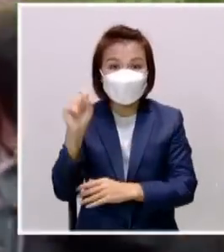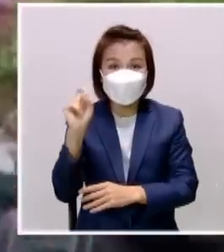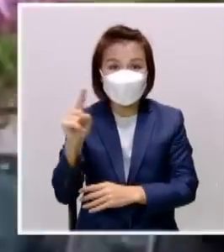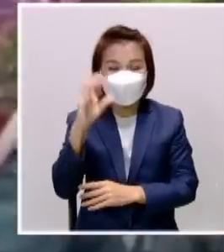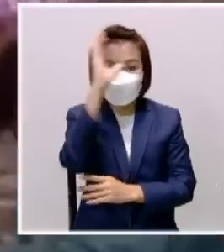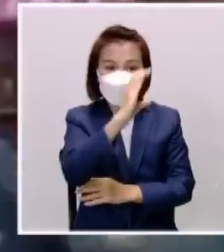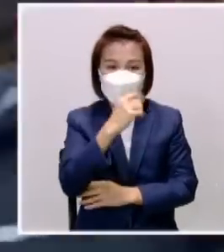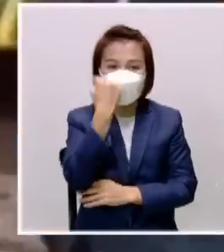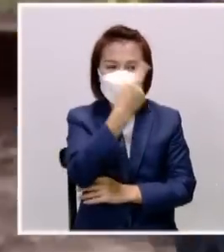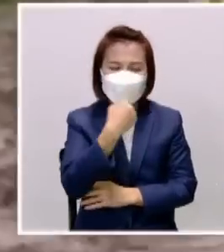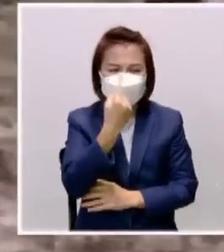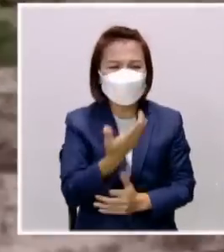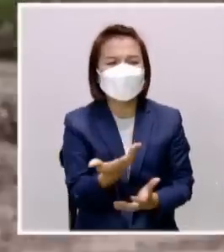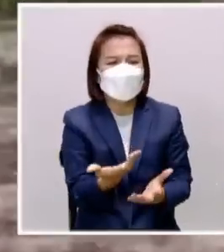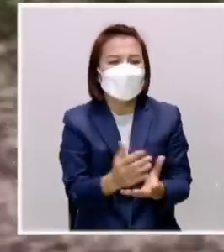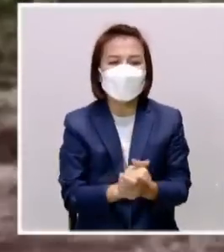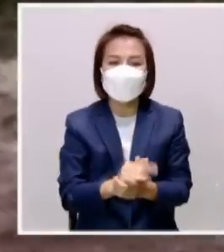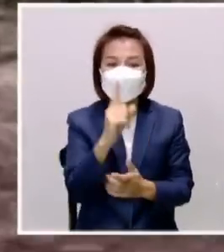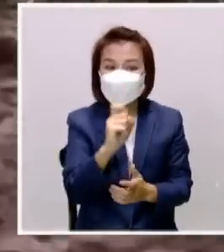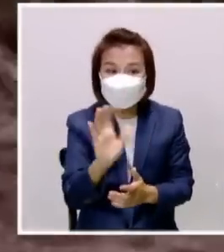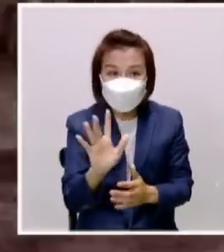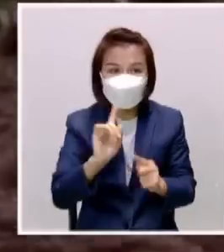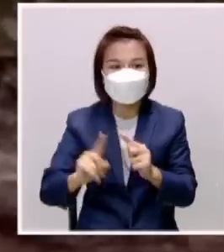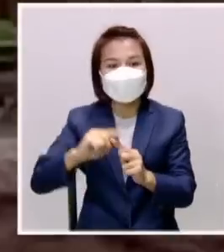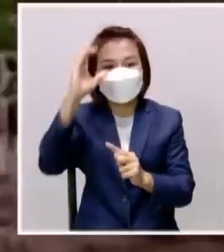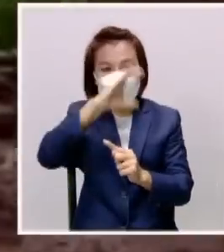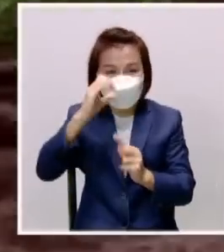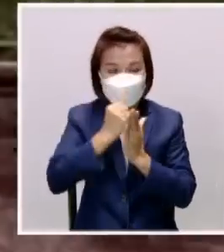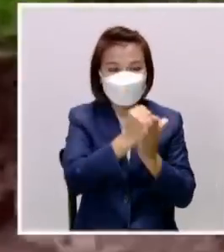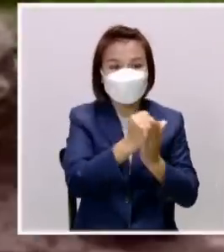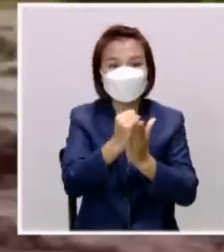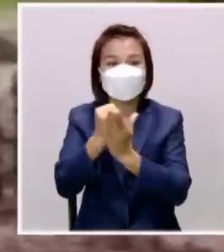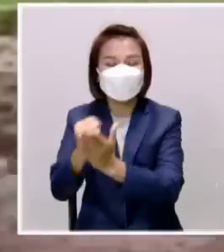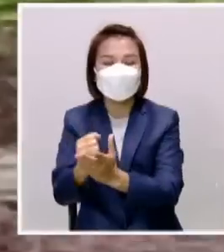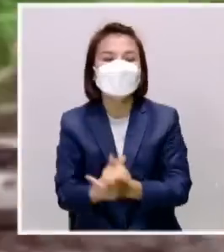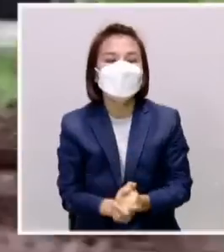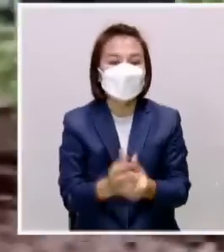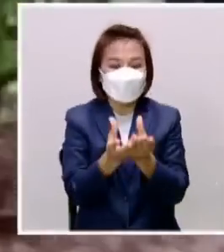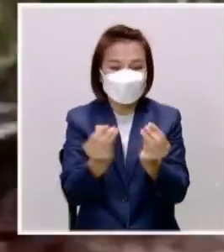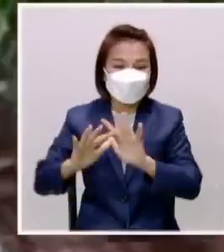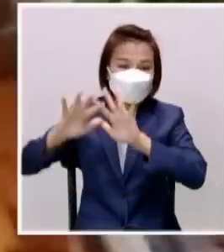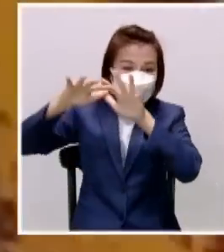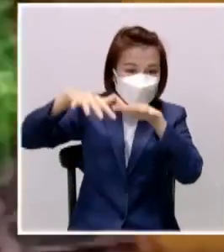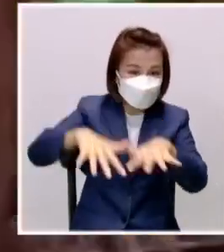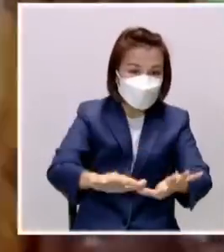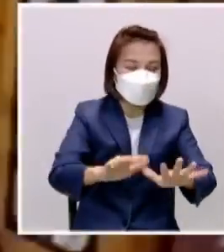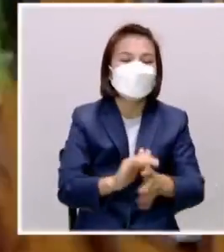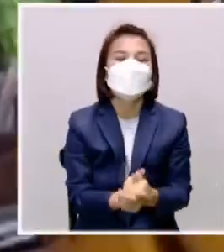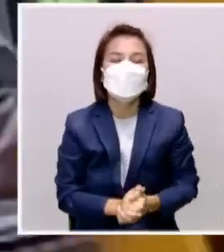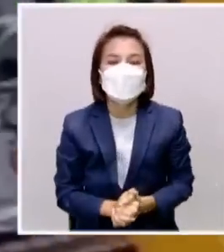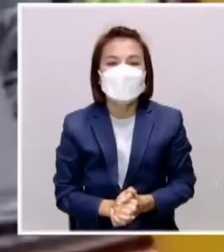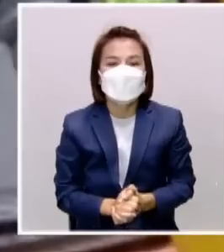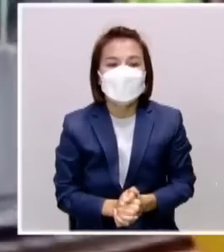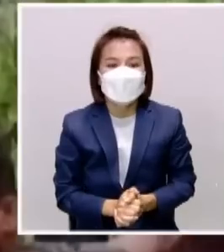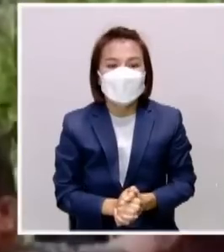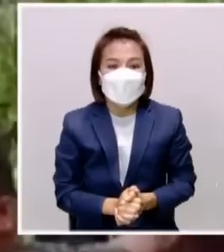อดชีวิตหลังจากที่เกิดฝนตกหนักน้ำท่วมรุนแรงในพื้นที่ราบต่ำเกิดดินถล่มทางตะวันตกของประเทศนะคะ